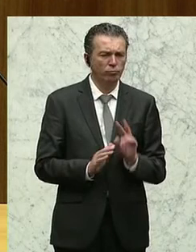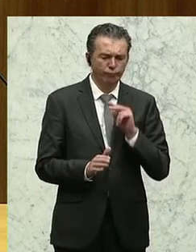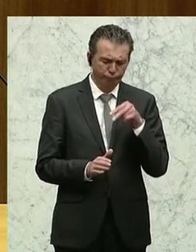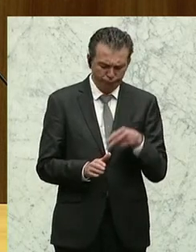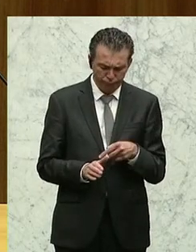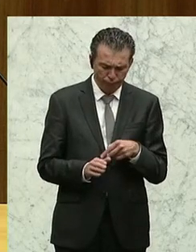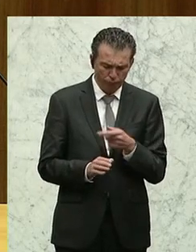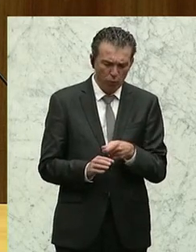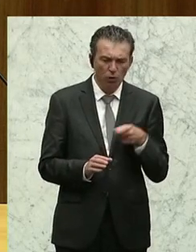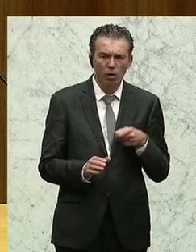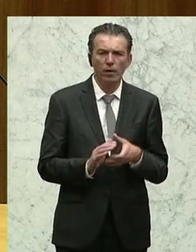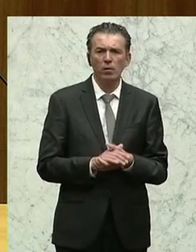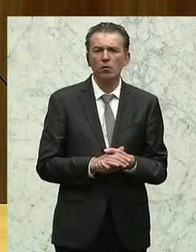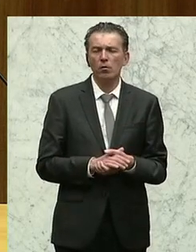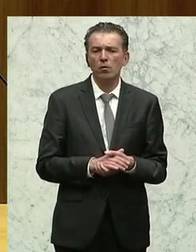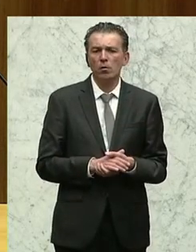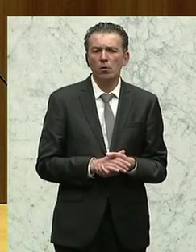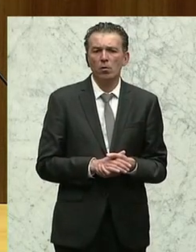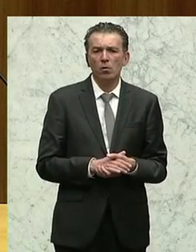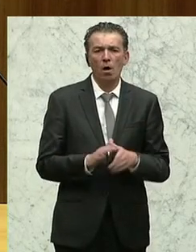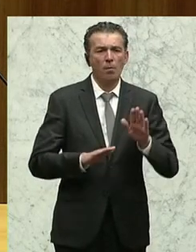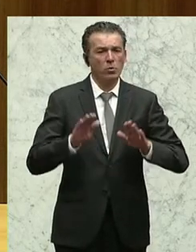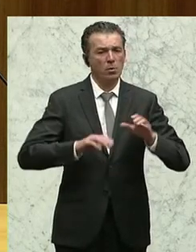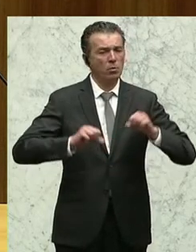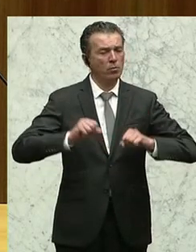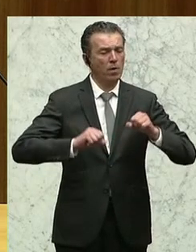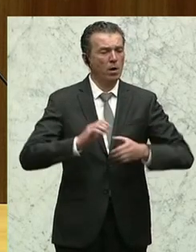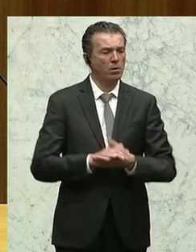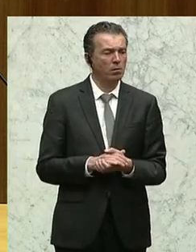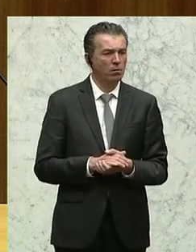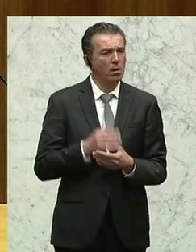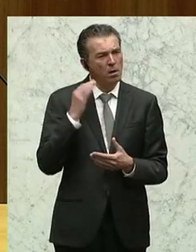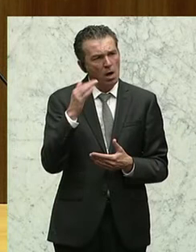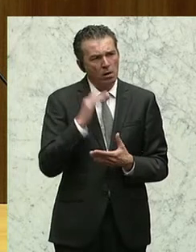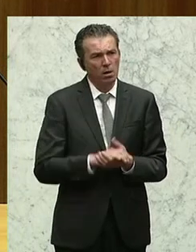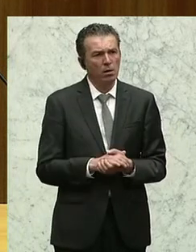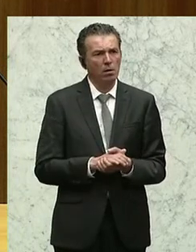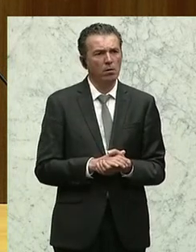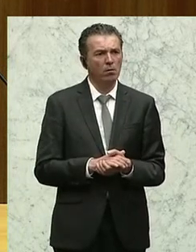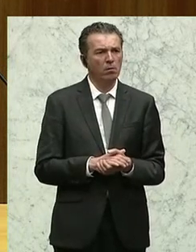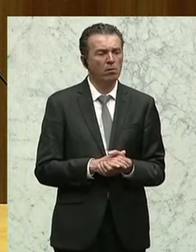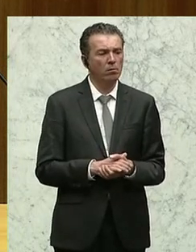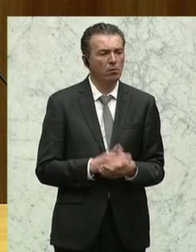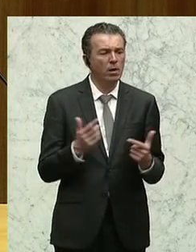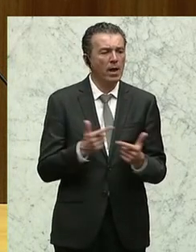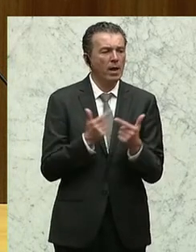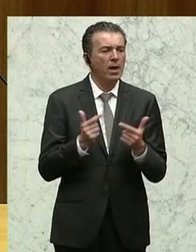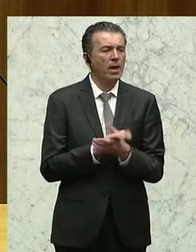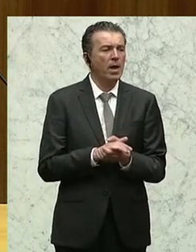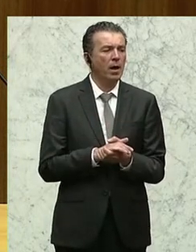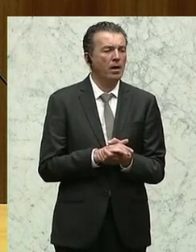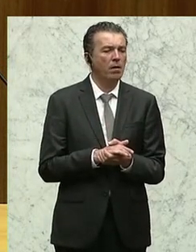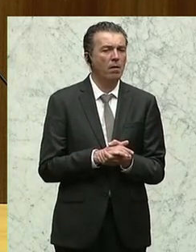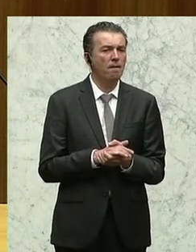gehen, die Konsequenzen Ihres Abstimmungsverhaltens zu überdenken und zu erklären,